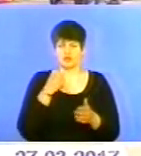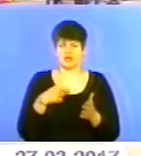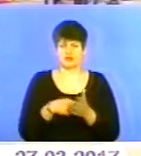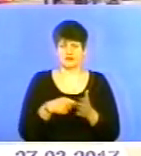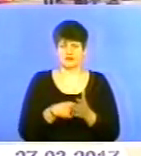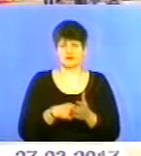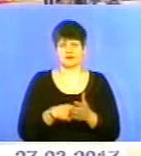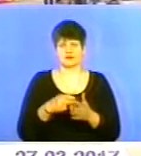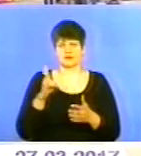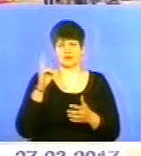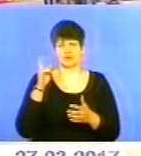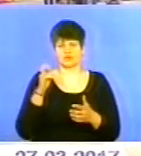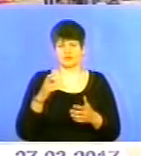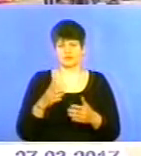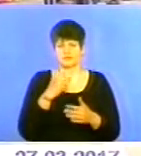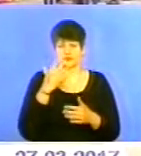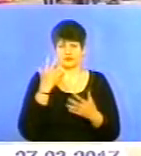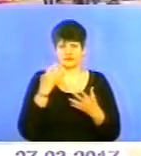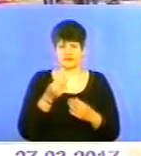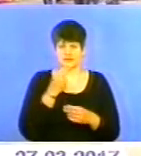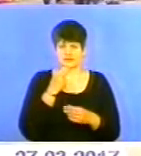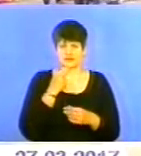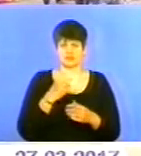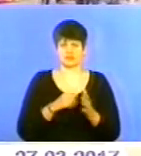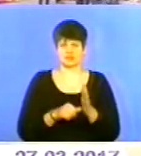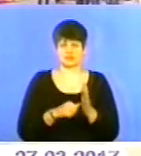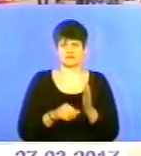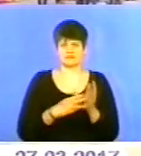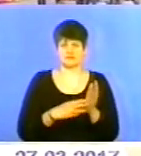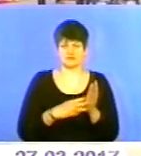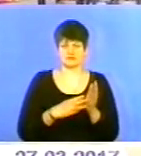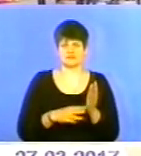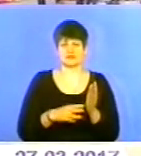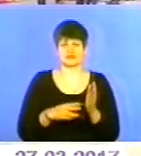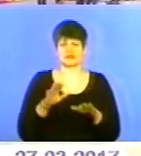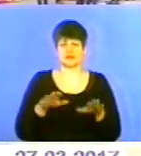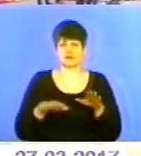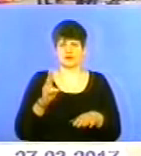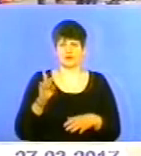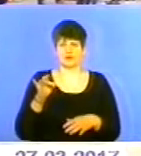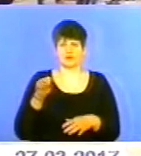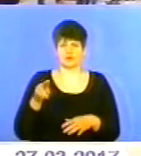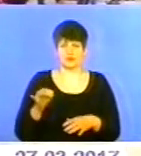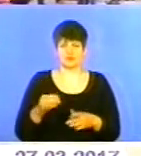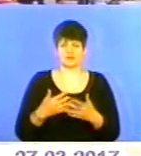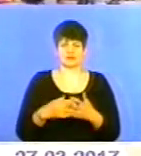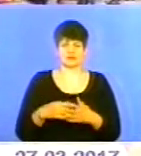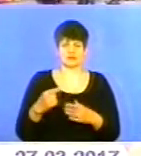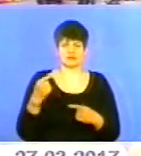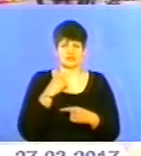бо дуже багато в день їдять, близько 60-80 кілограм крупи йде. Плюс м'ясні якісь